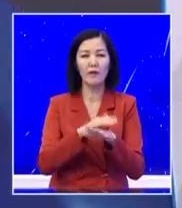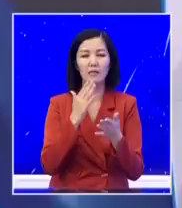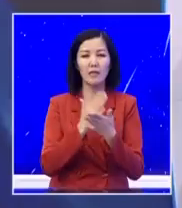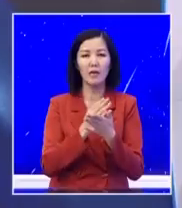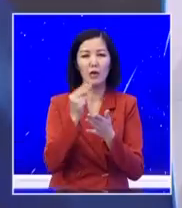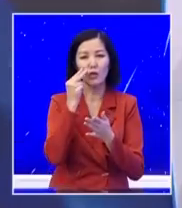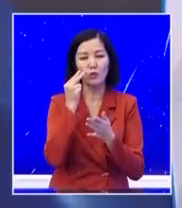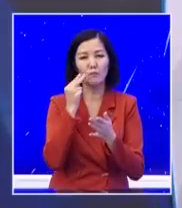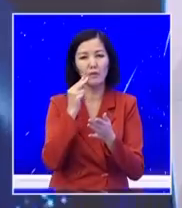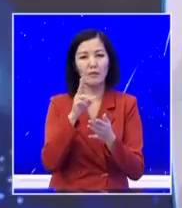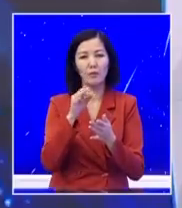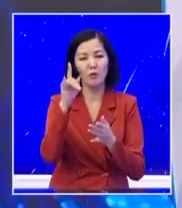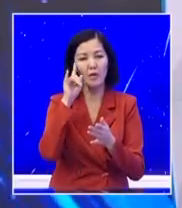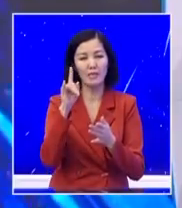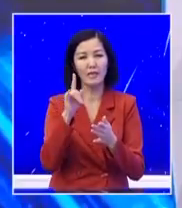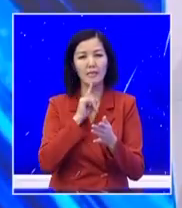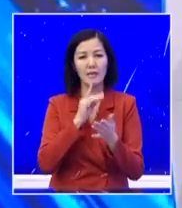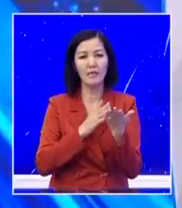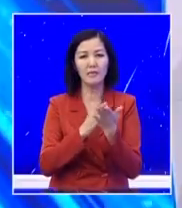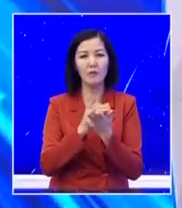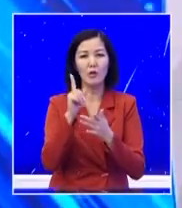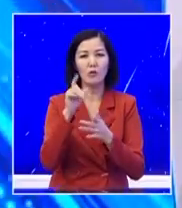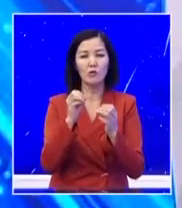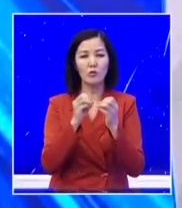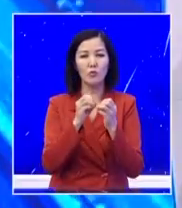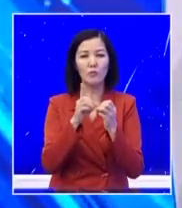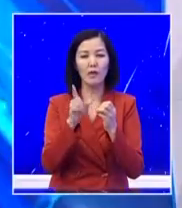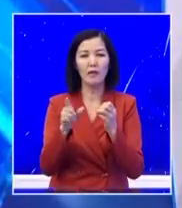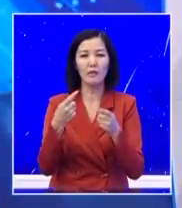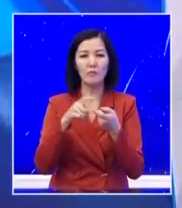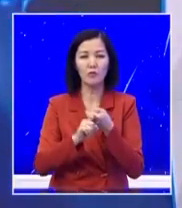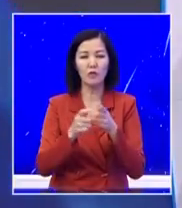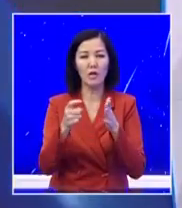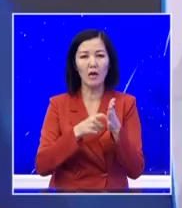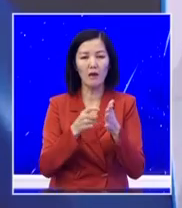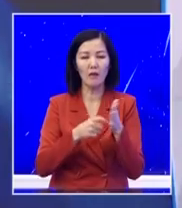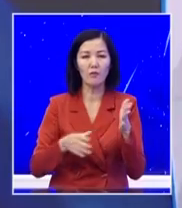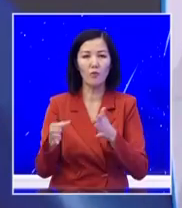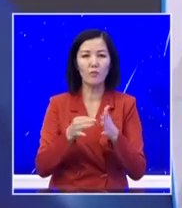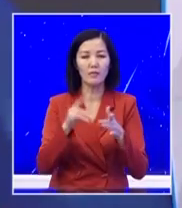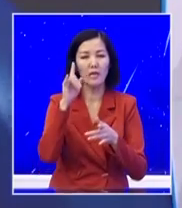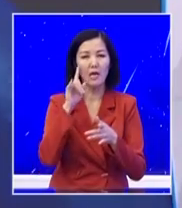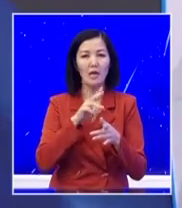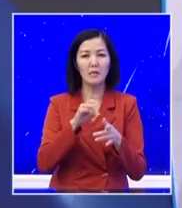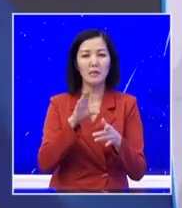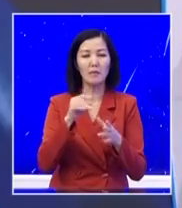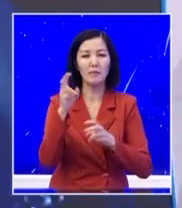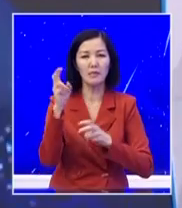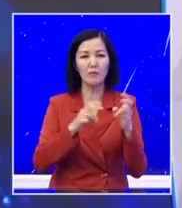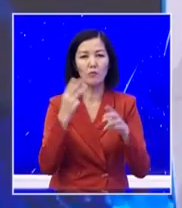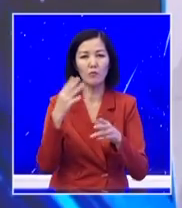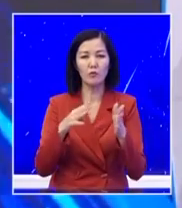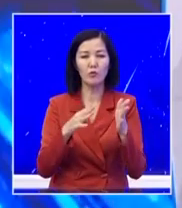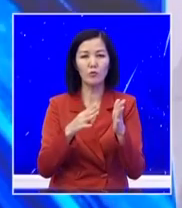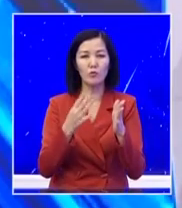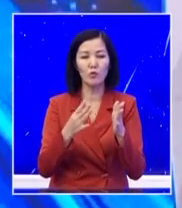Петро Қазақстан қызметкерлер арасында 101 адам вирус жұқтырған. Қарағанды облысындағы Қазақмыс корпорациясында 34